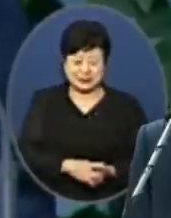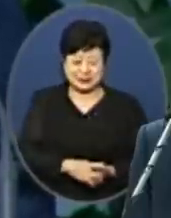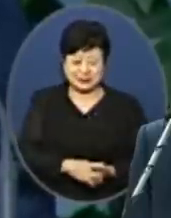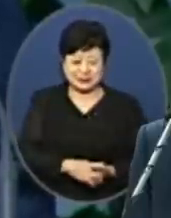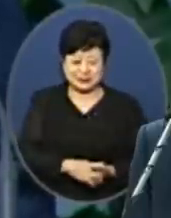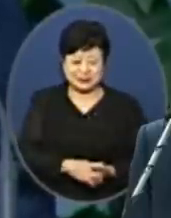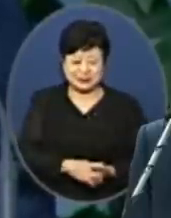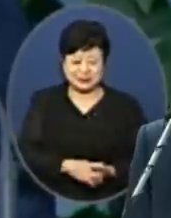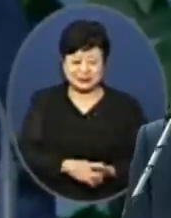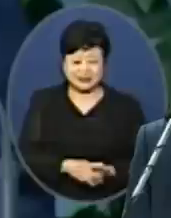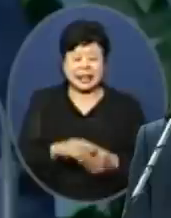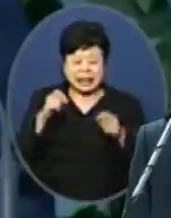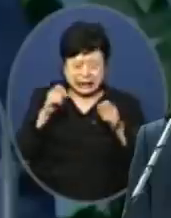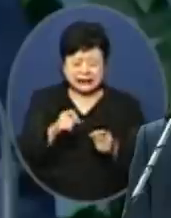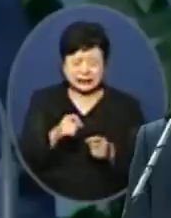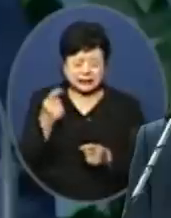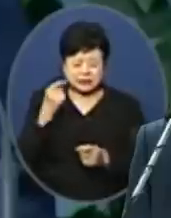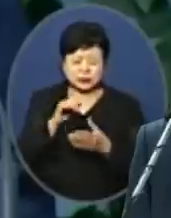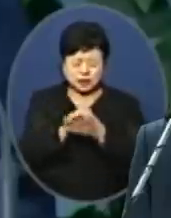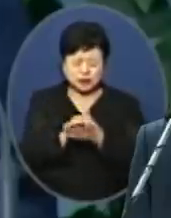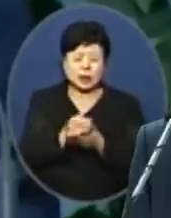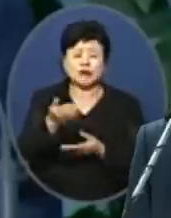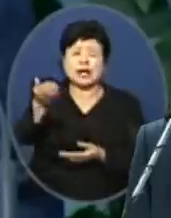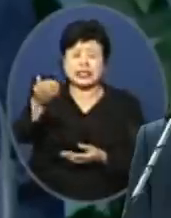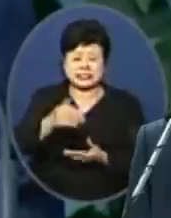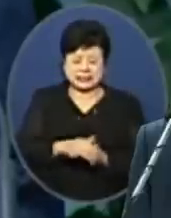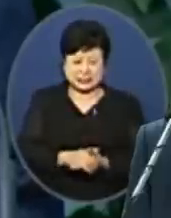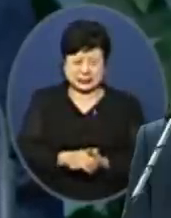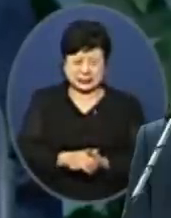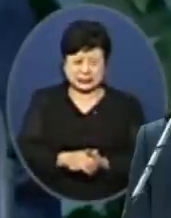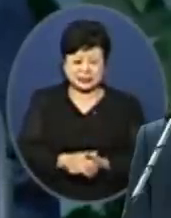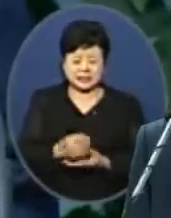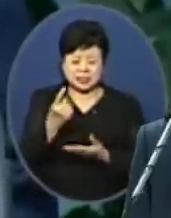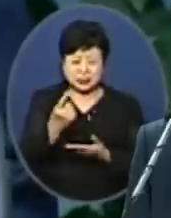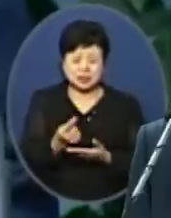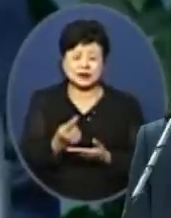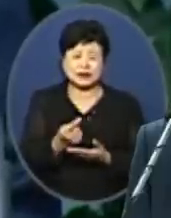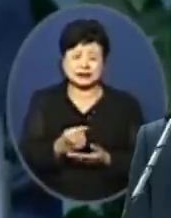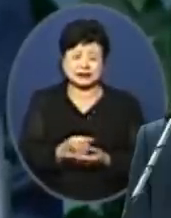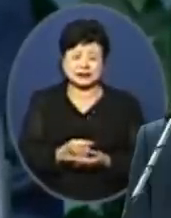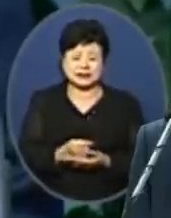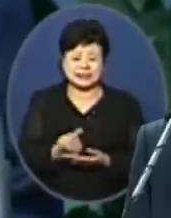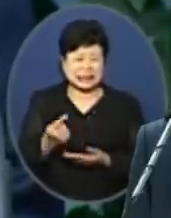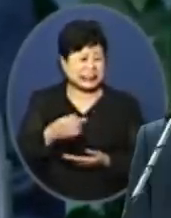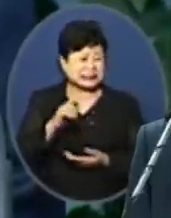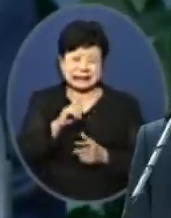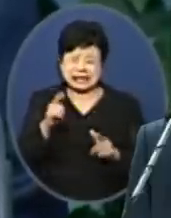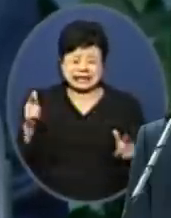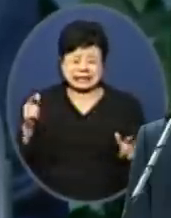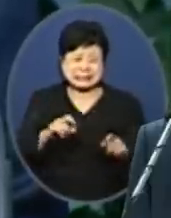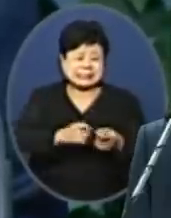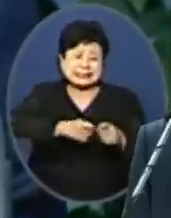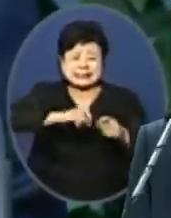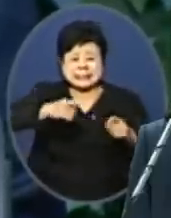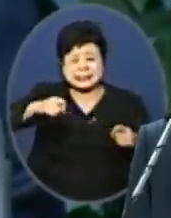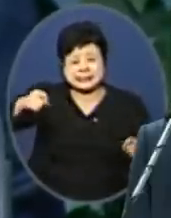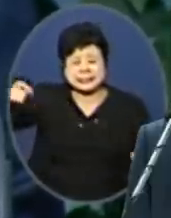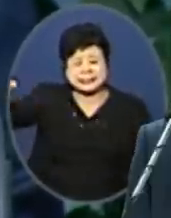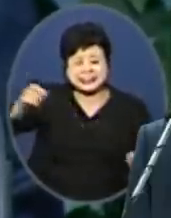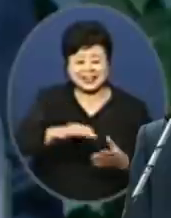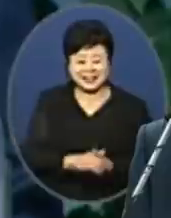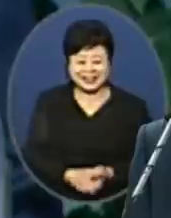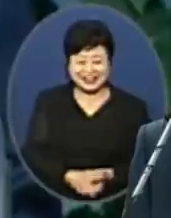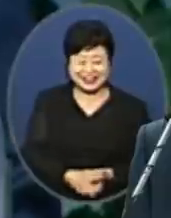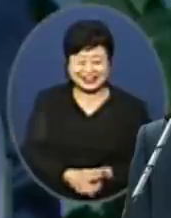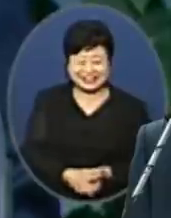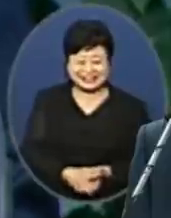될 수 있으면 저는 간단히 듣고 기도해 주고 내보내려고 하는데 들어온 사람은 들어왔으니 절대 안 나가겠다. 할 말 다 하고 나가겠다.